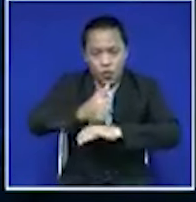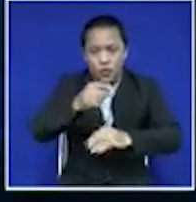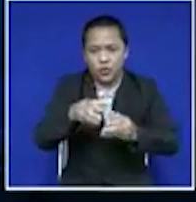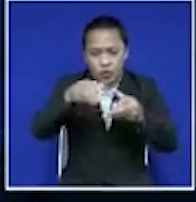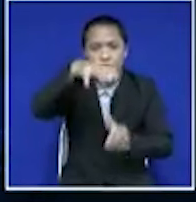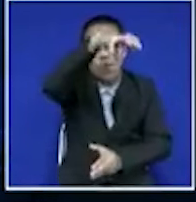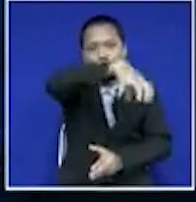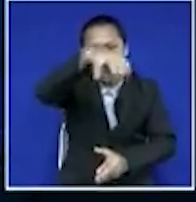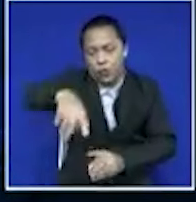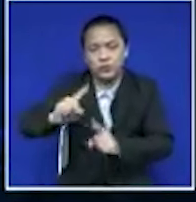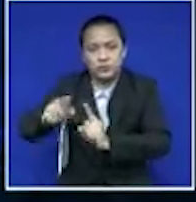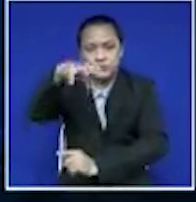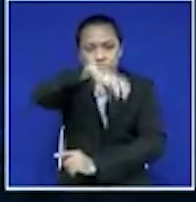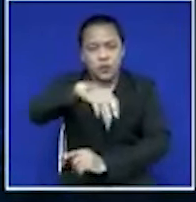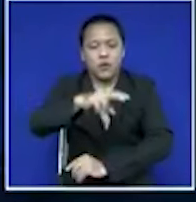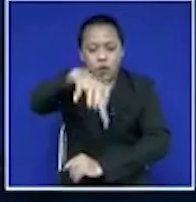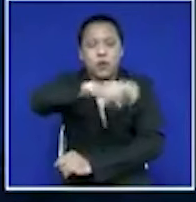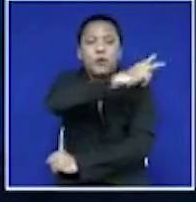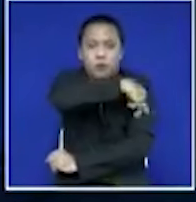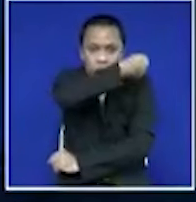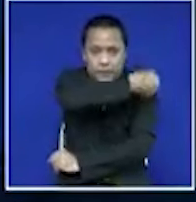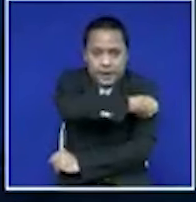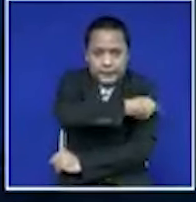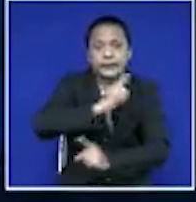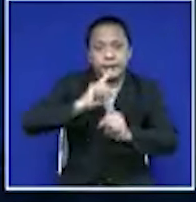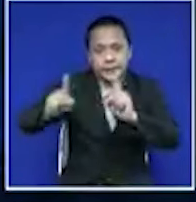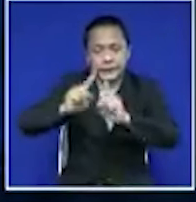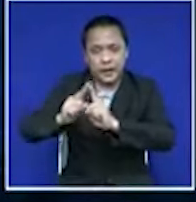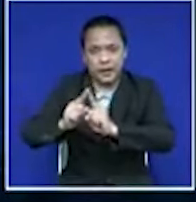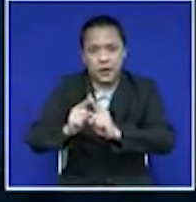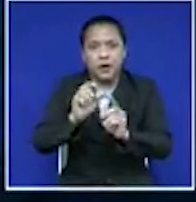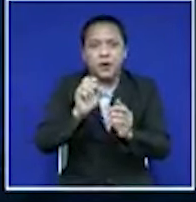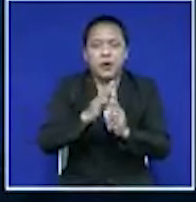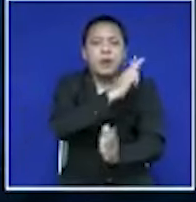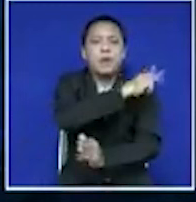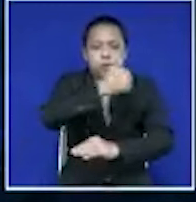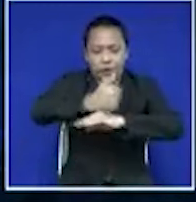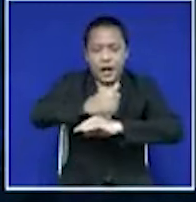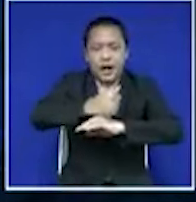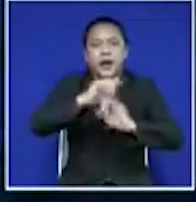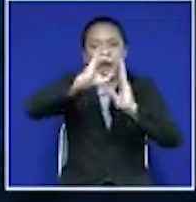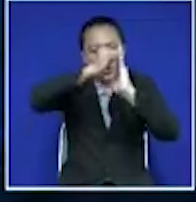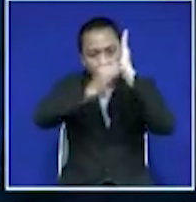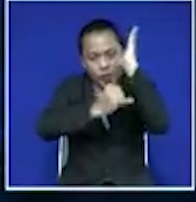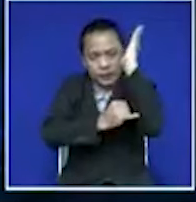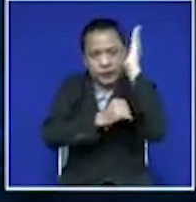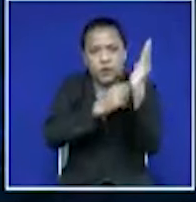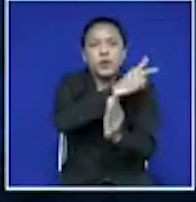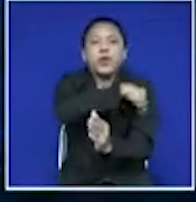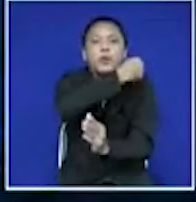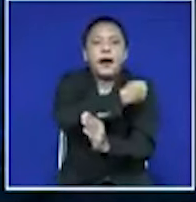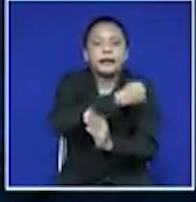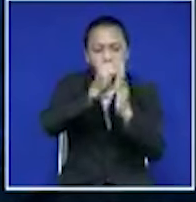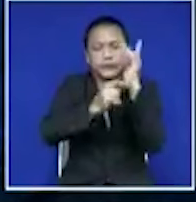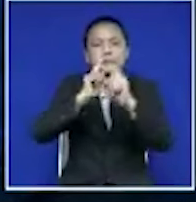านโรงพยาบาลทุกแห่งท่านนายแพทย์สจนะครับได้รับการสั่งการจากทางท่านรองนายกรัฐมนตรีรัฐมนตรีว่า